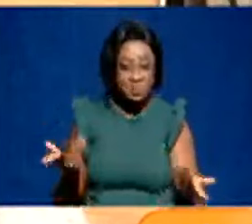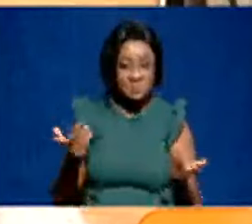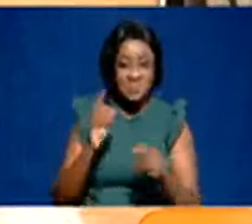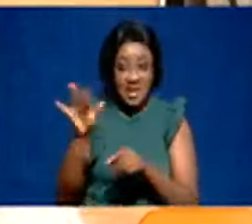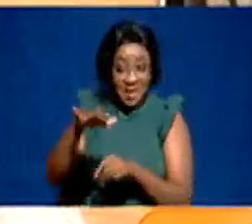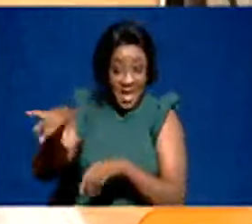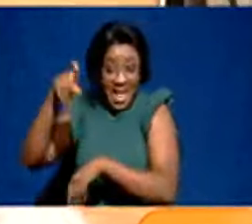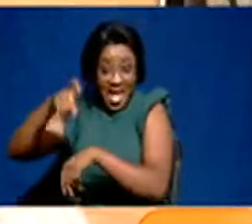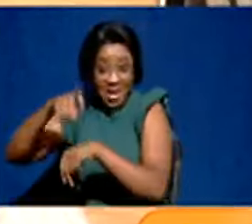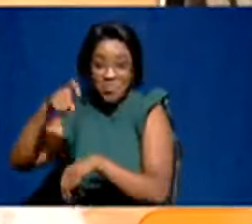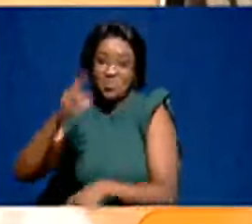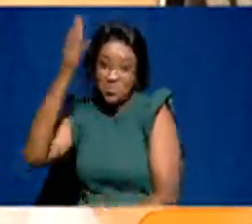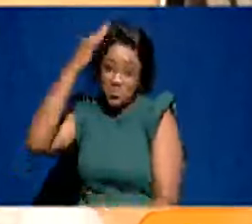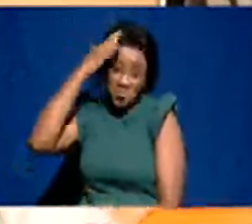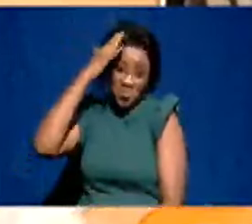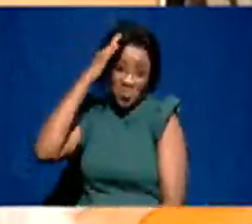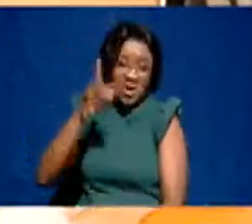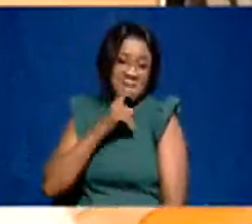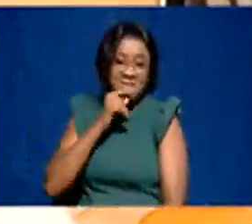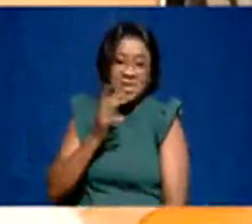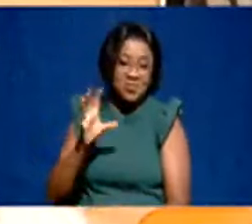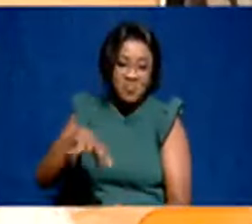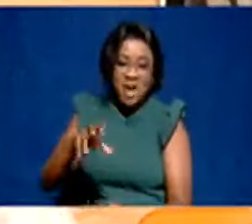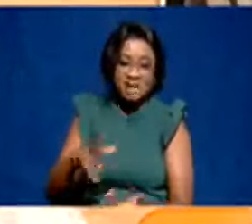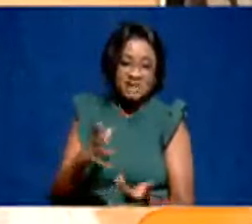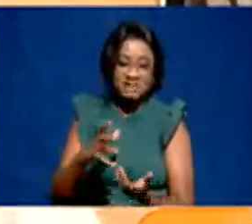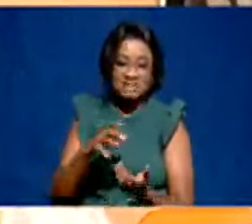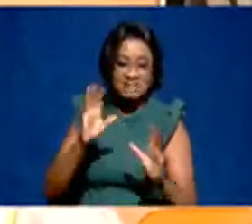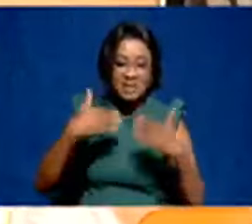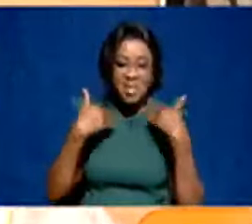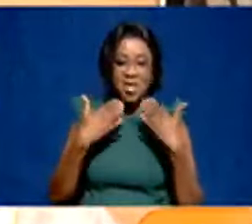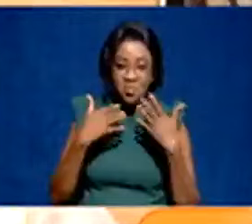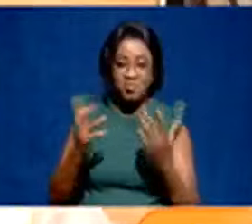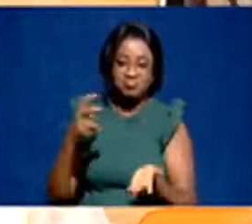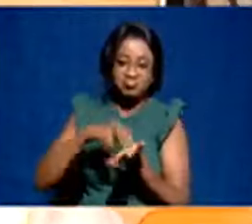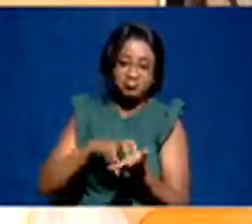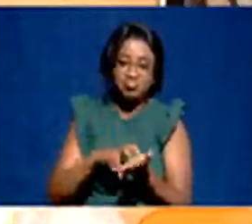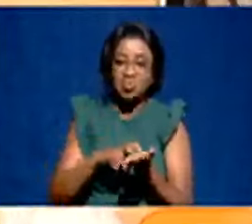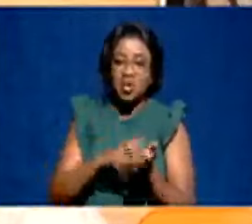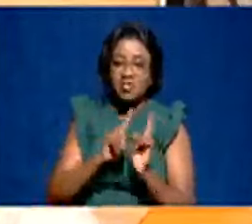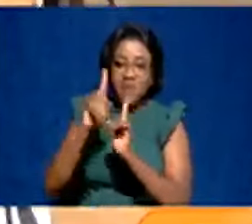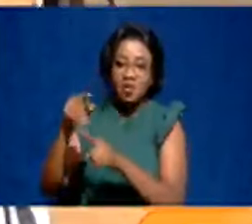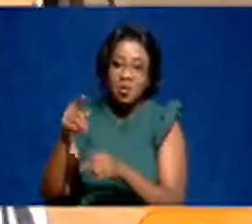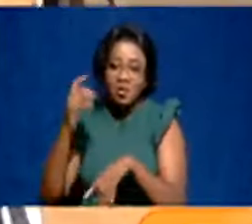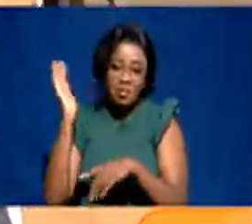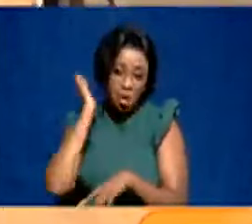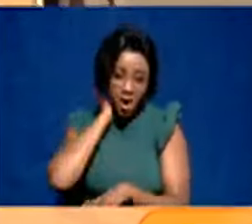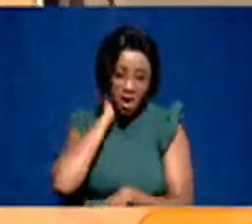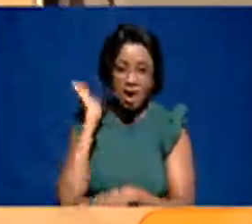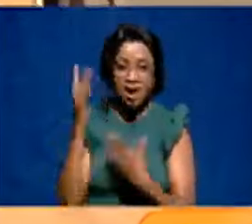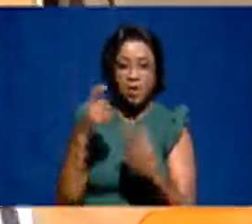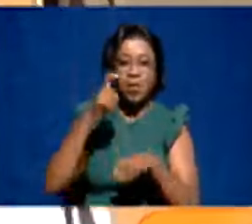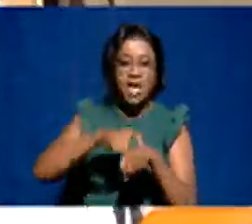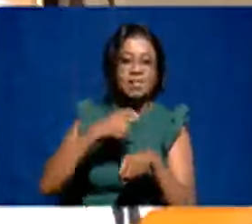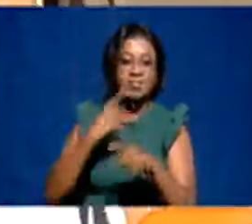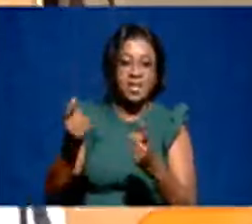Embu. Unajua wanaume lazima wapate gari waende huko wakakunywe. Wanaenda huko Embu ama Murang'a. Wanakunja wakiwa warevi. Naona wengi